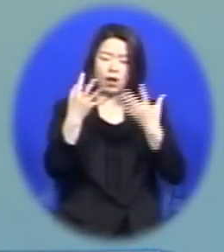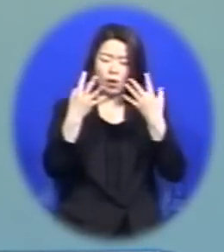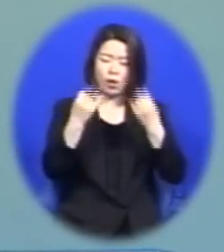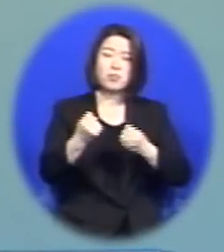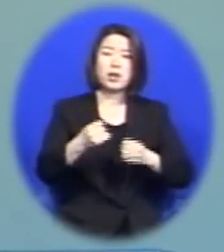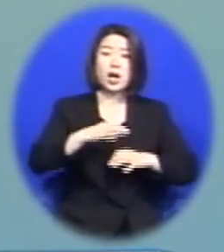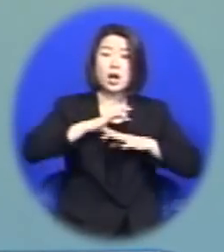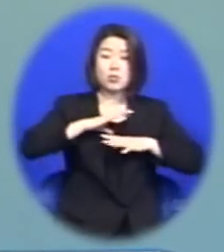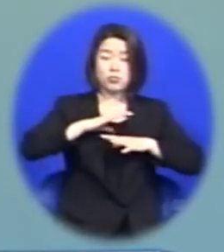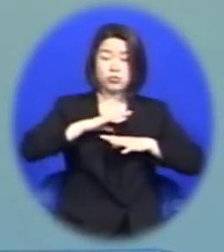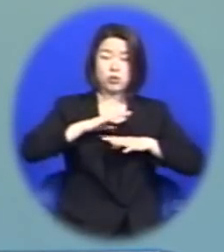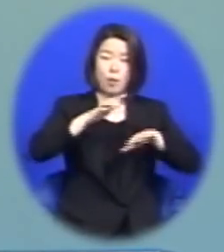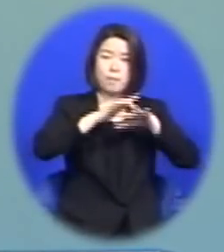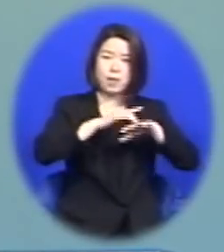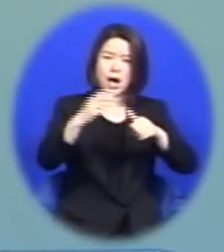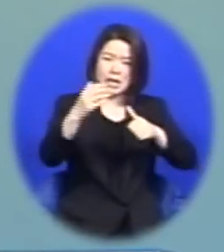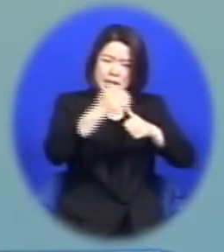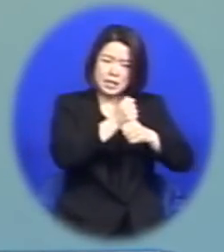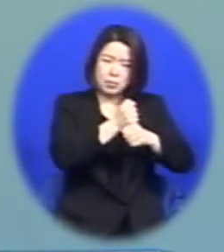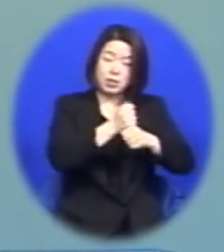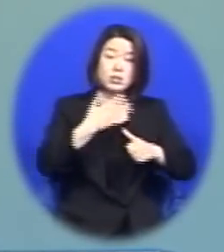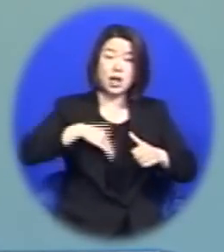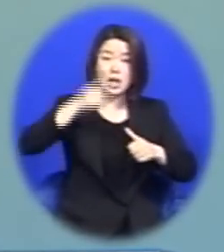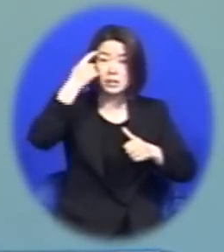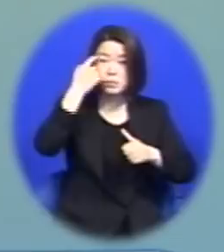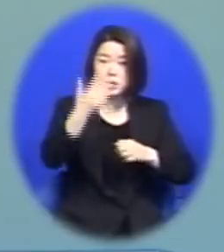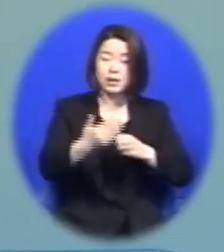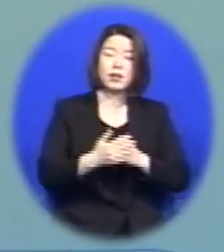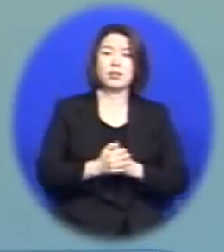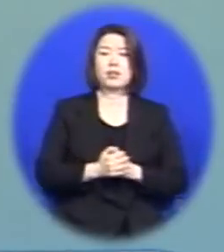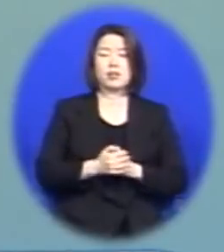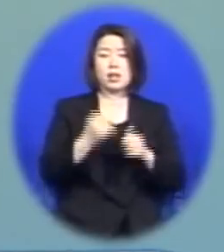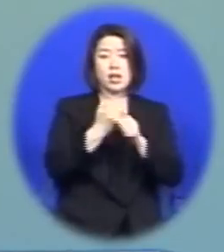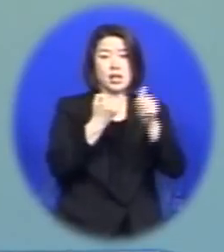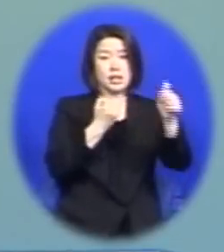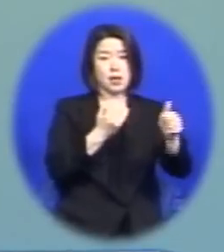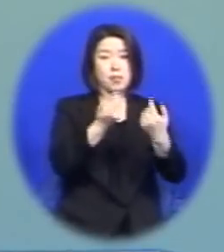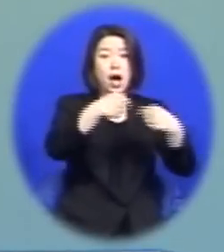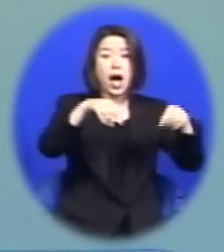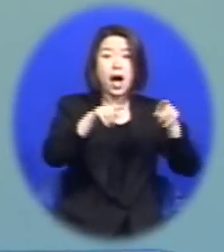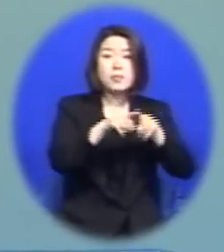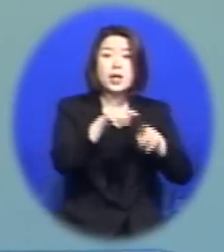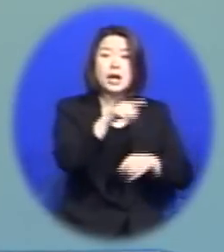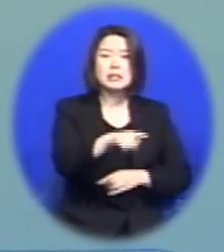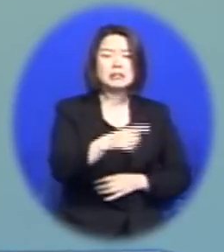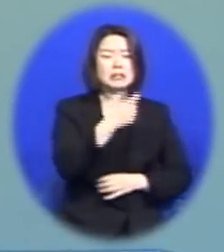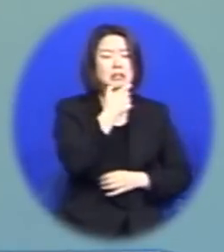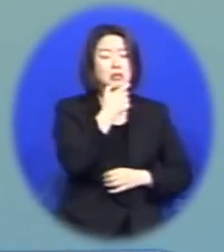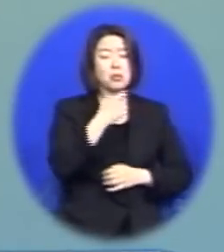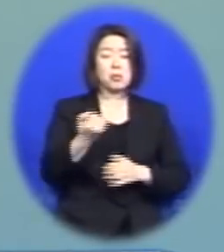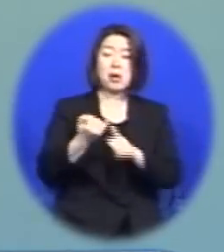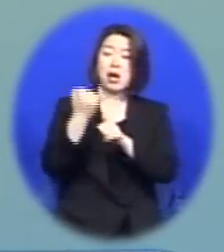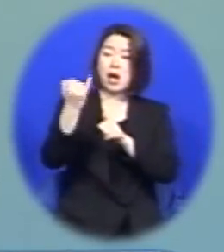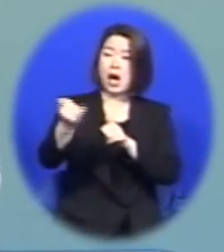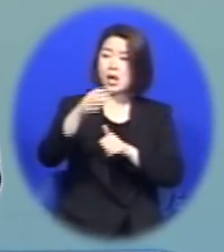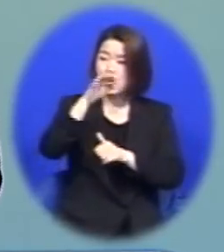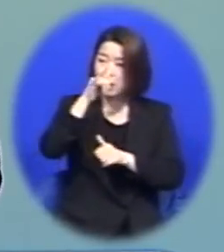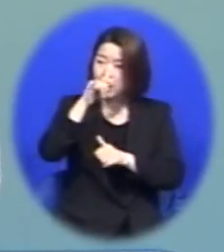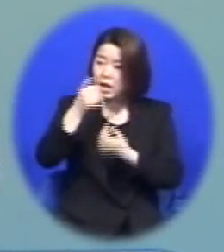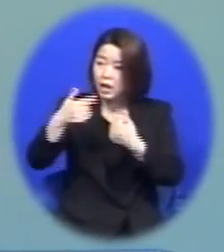무서운 마귀에게 사로잡힌 것인지 아십니까 남편의 함께 하는게 부담스럽고 아내가 같이 있는게